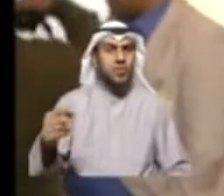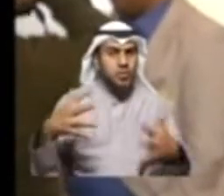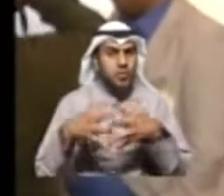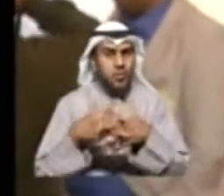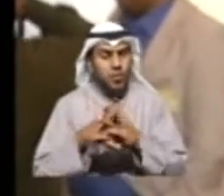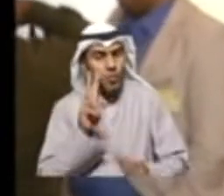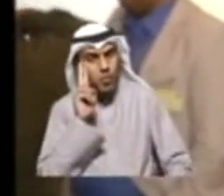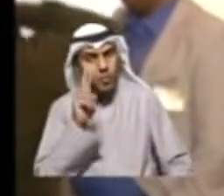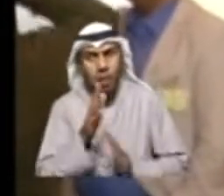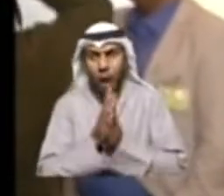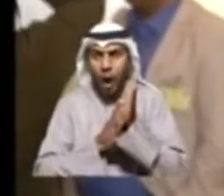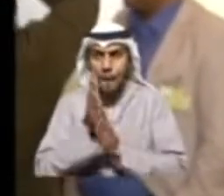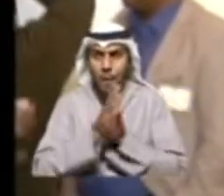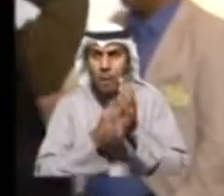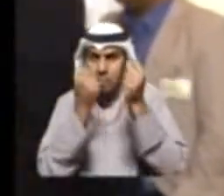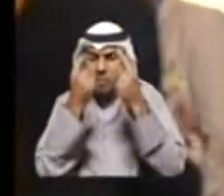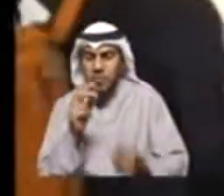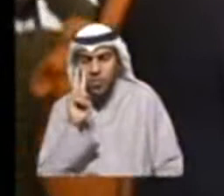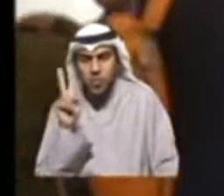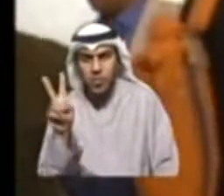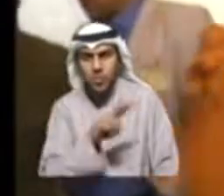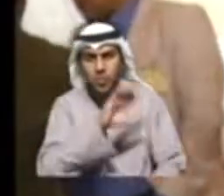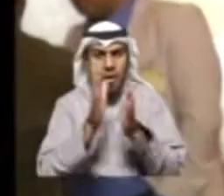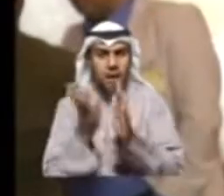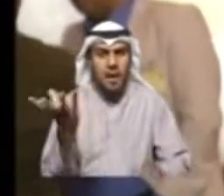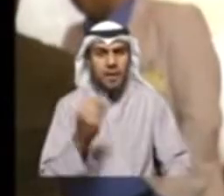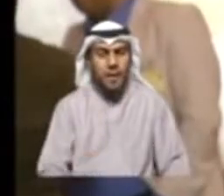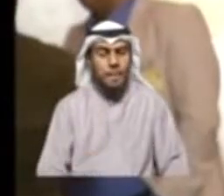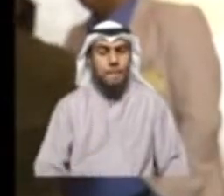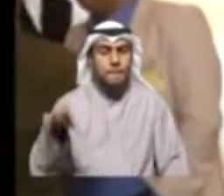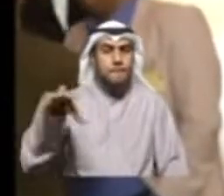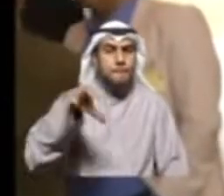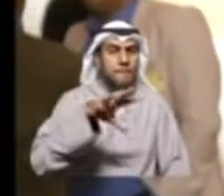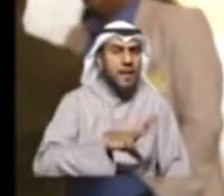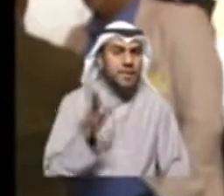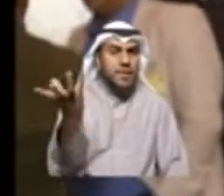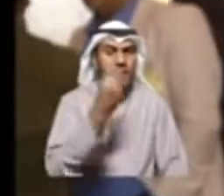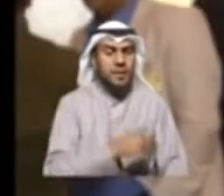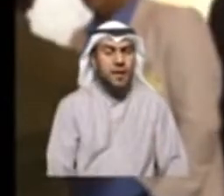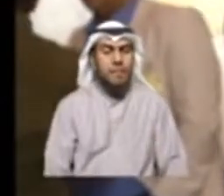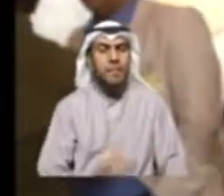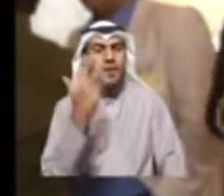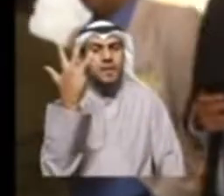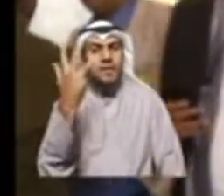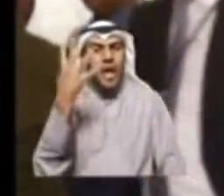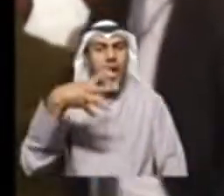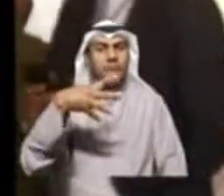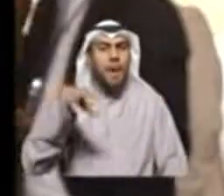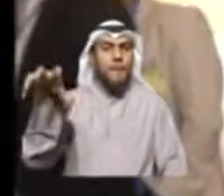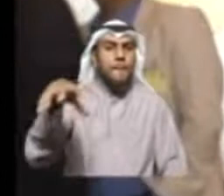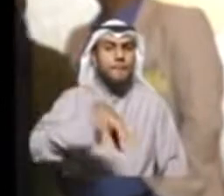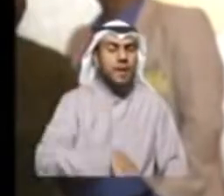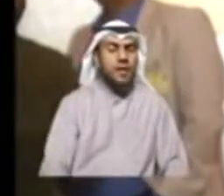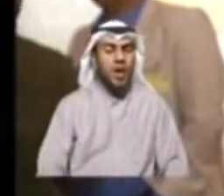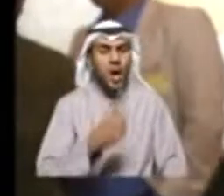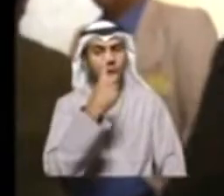الشركات اللي استقطبت من يعني يمكن 49 دولة، فاقت 1500 شركة،